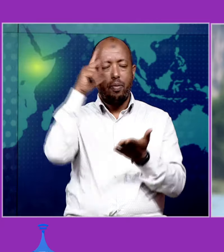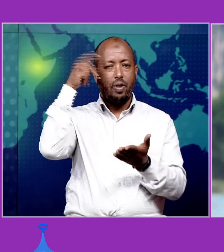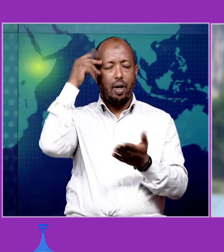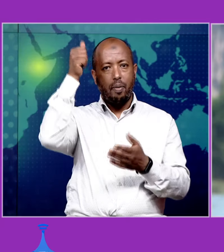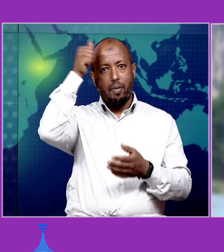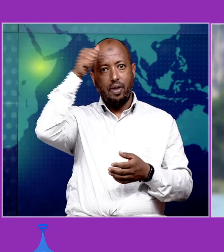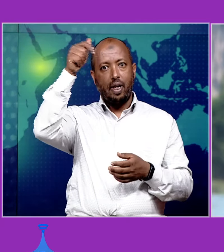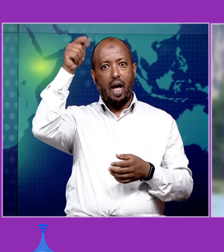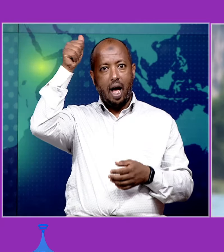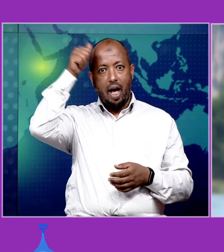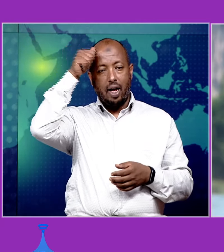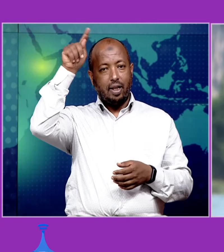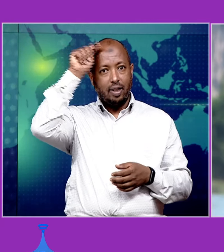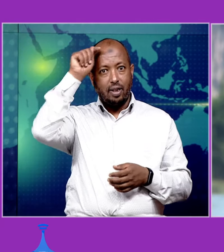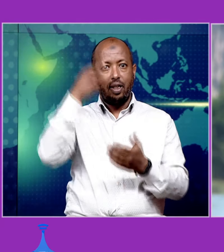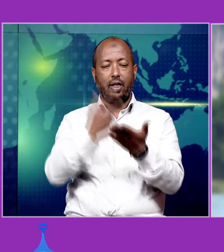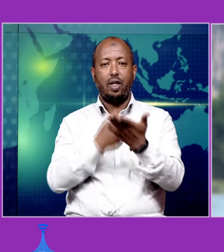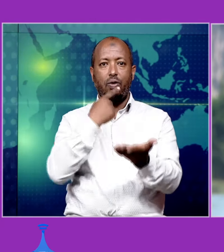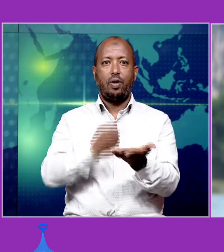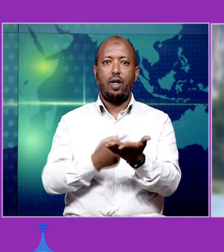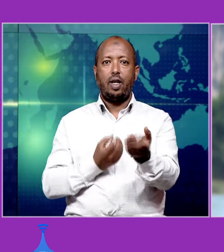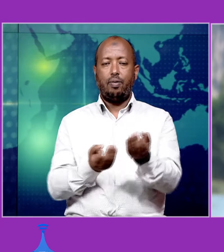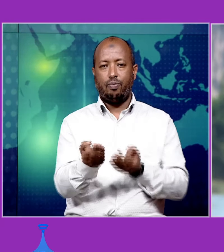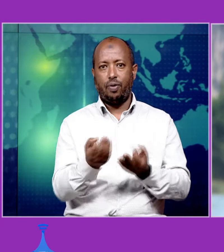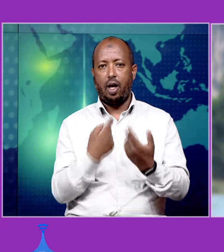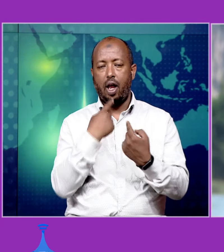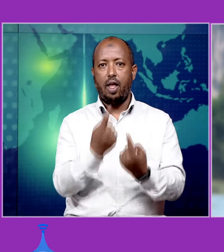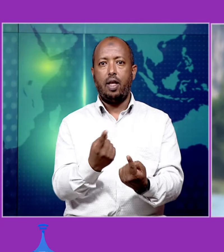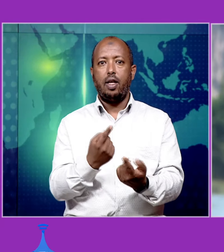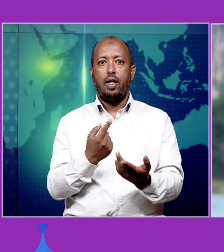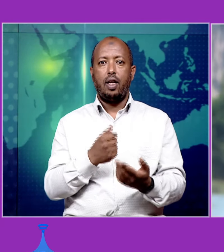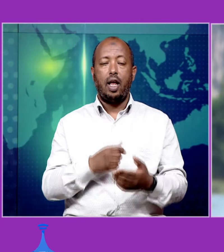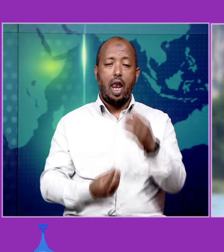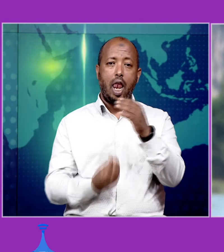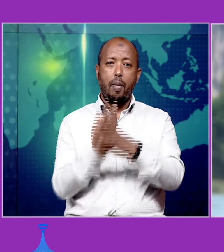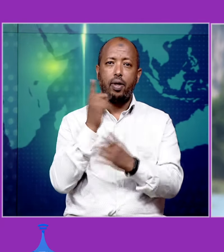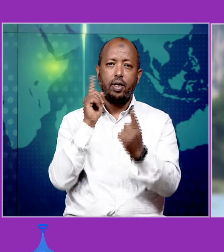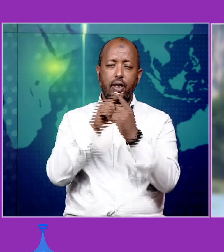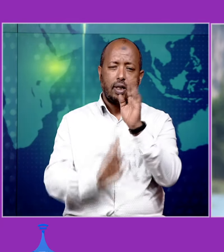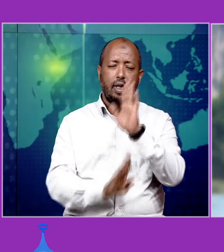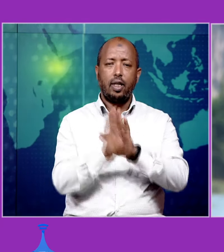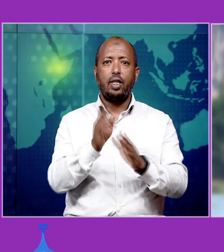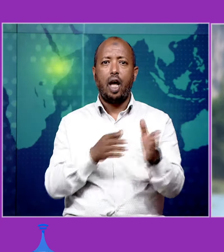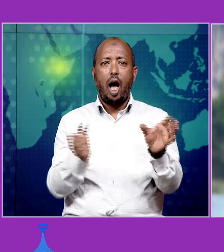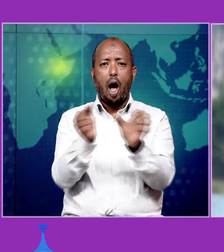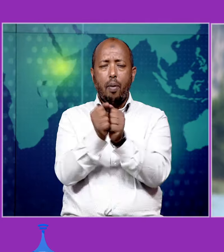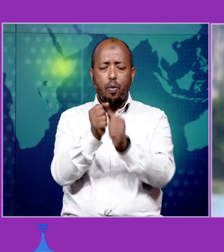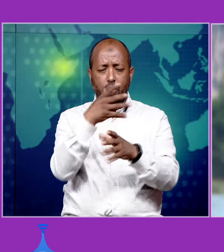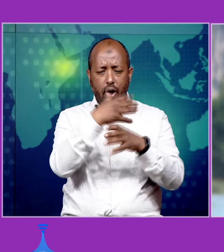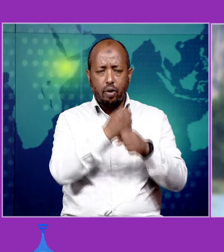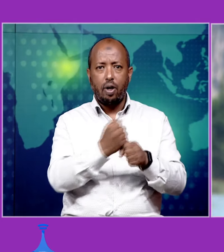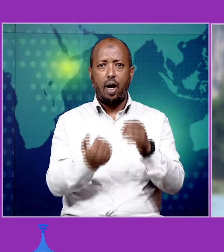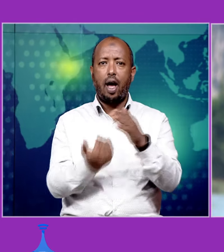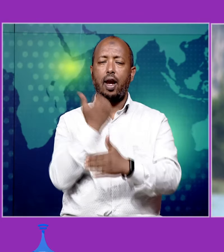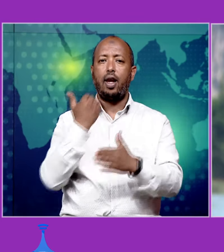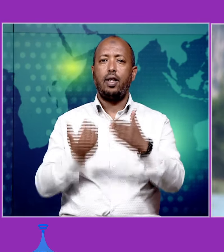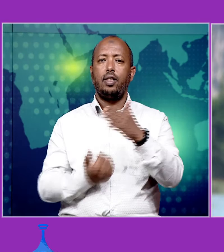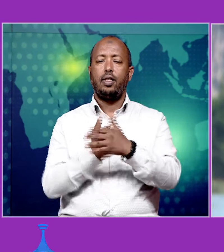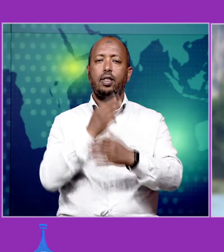ታዬ አጽቀሥላሴ ይገልጻሉ። ከልማት ከእድገት መሻታችን አንጻር ተያይዞ አዳዲስ